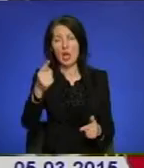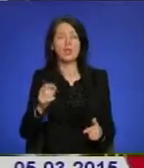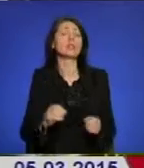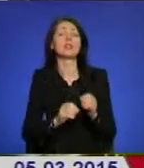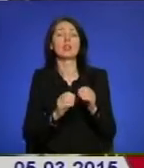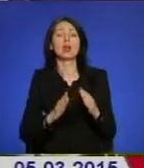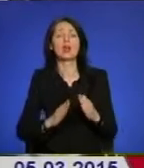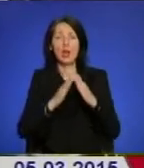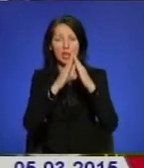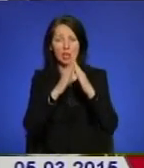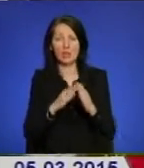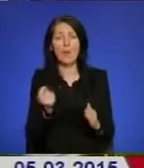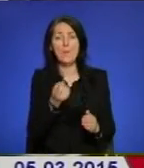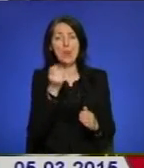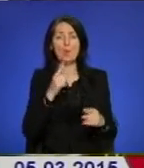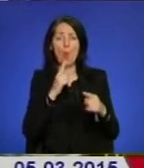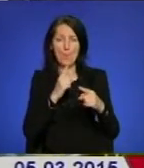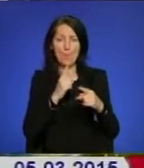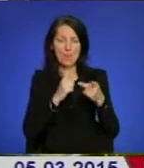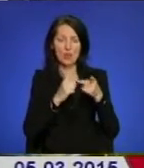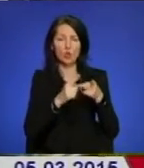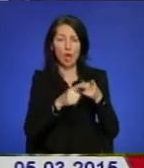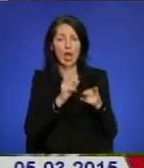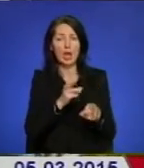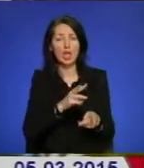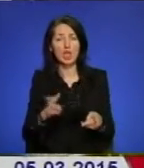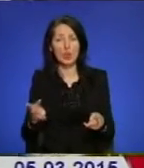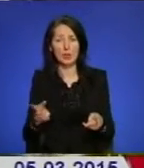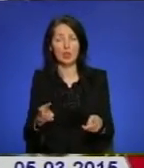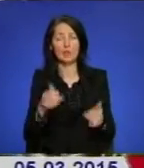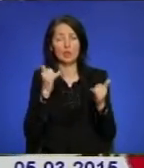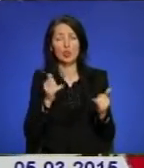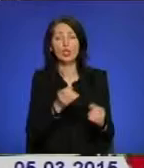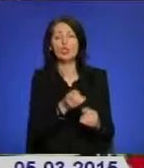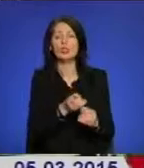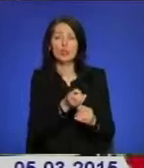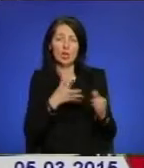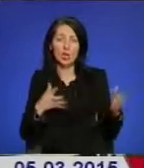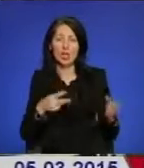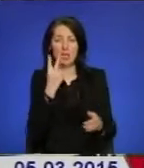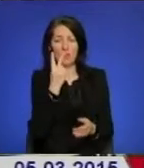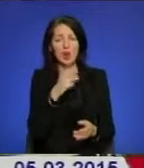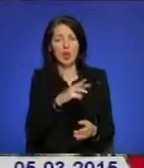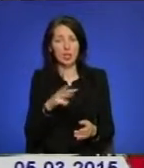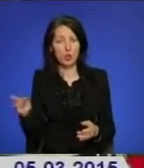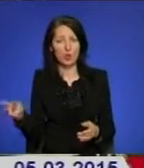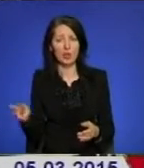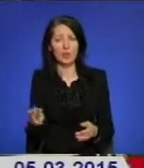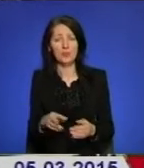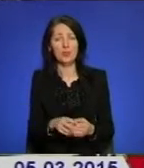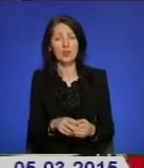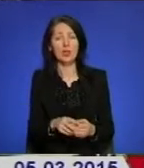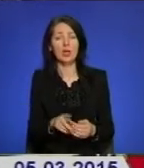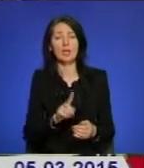стріляти 1,5 кілометра. Сьогодні ви стріляли на яку відстань? Сьогодні на 2 кілометри стріляю. Чи